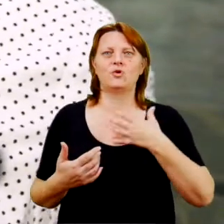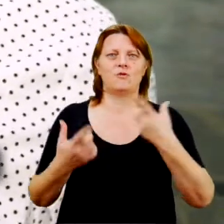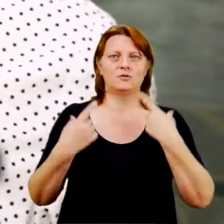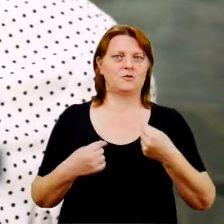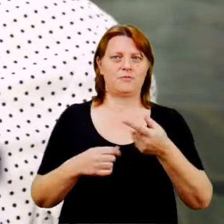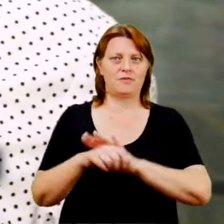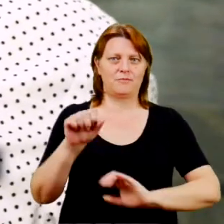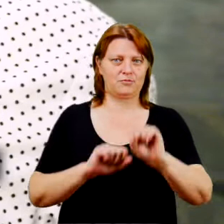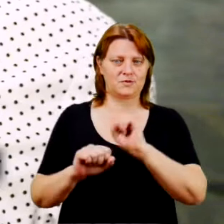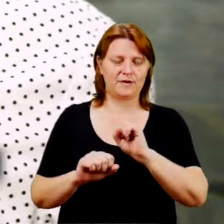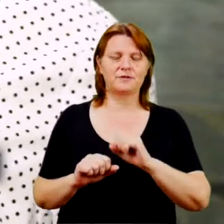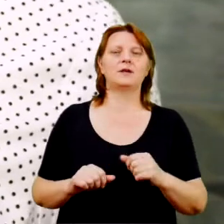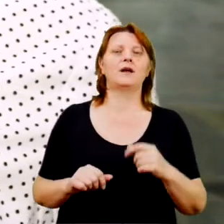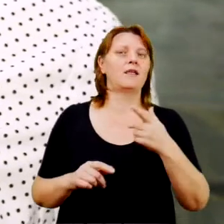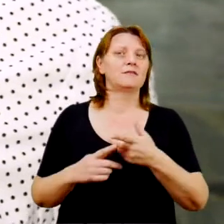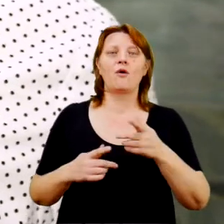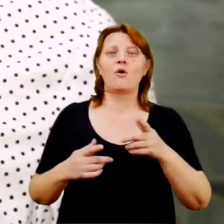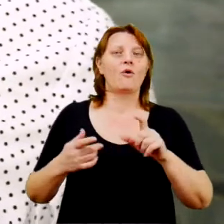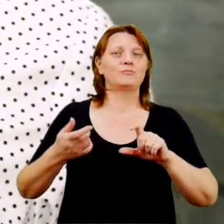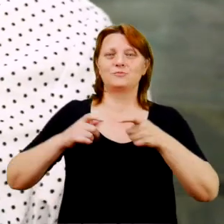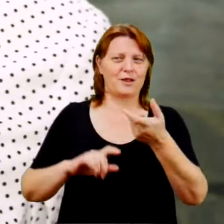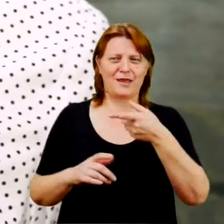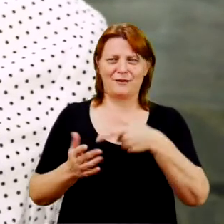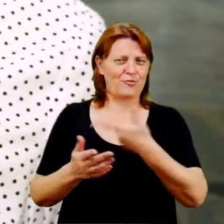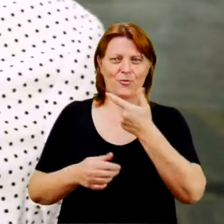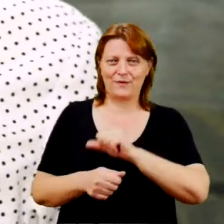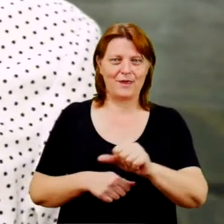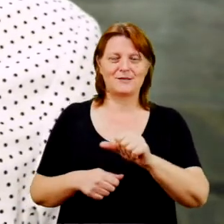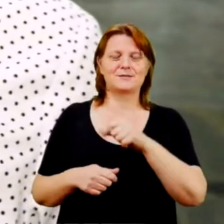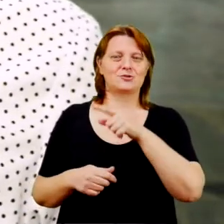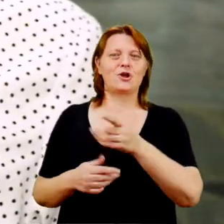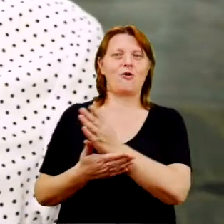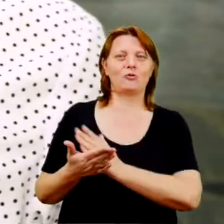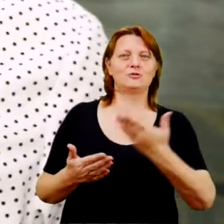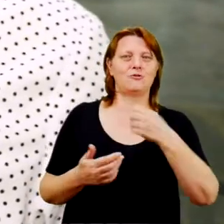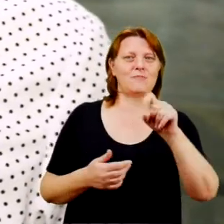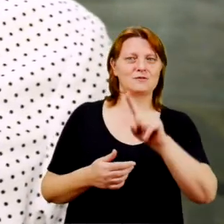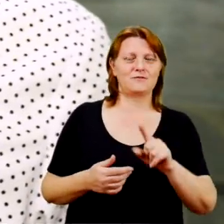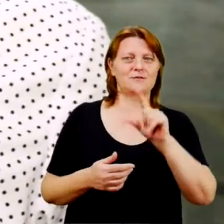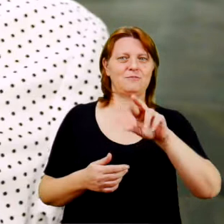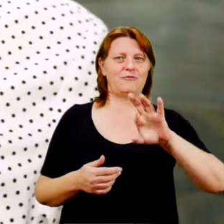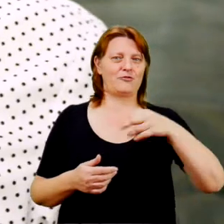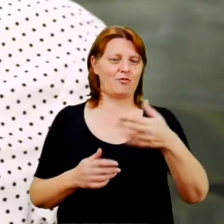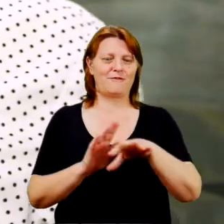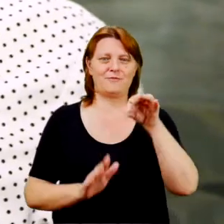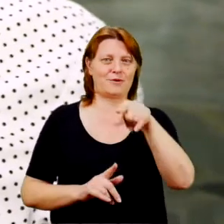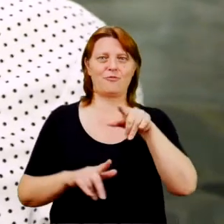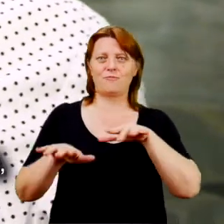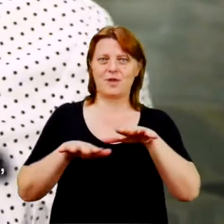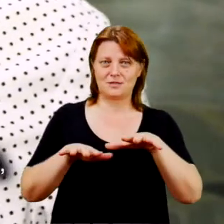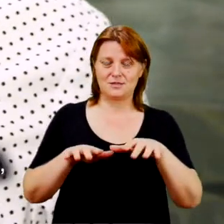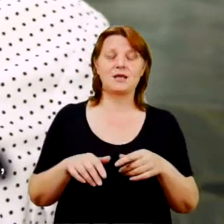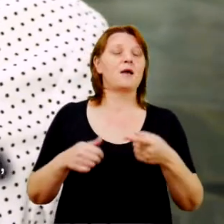odczuwają osoby niepełnosprawne. Nieprzypadkowo oddział mazowiecki Państwowego Funduszu Rehabilitacji Osób Niepełnosprawnych wybrał to